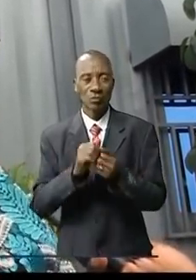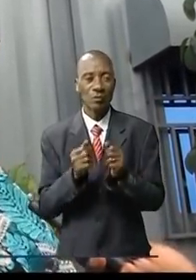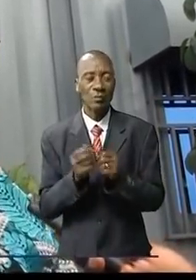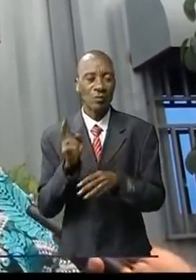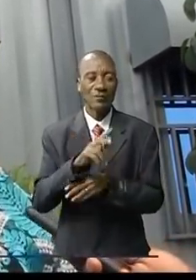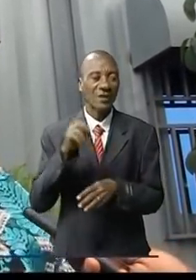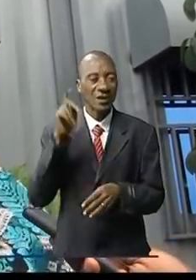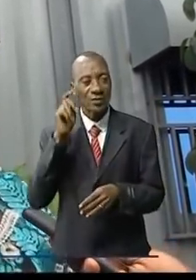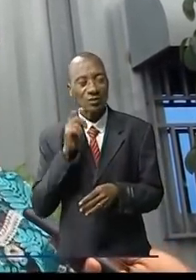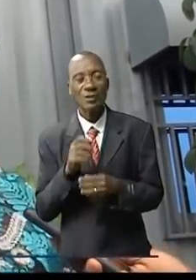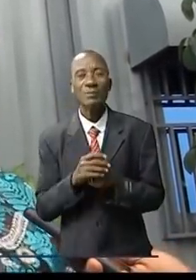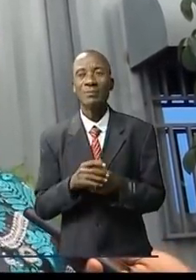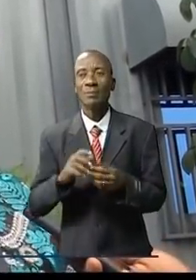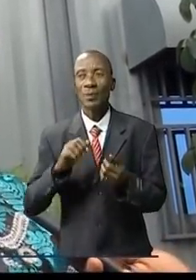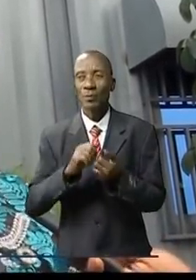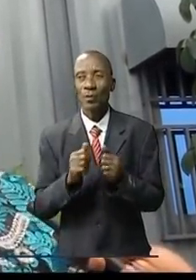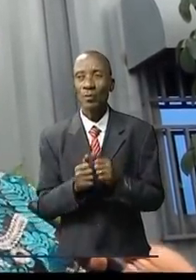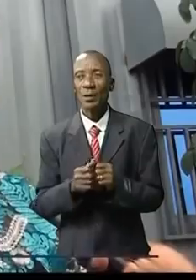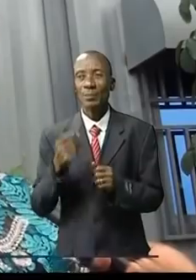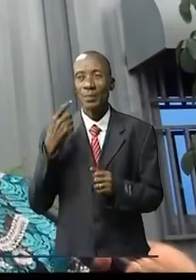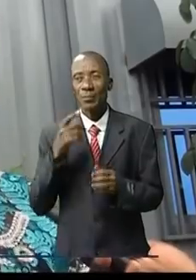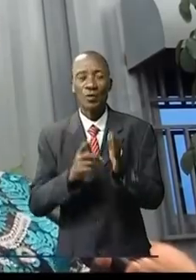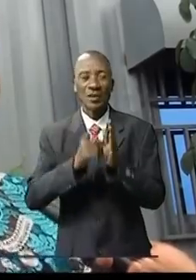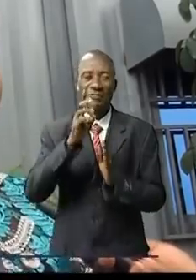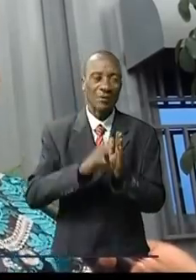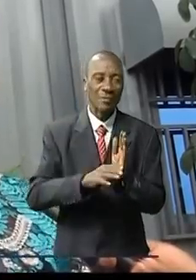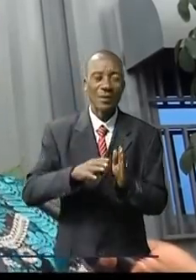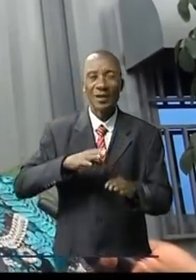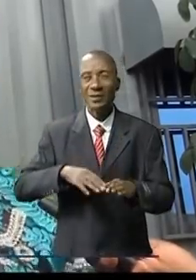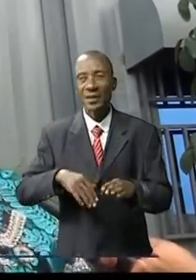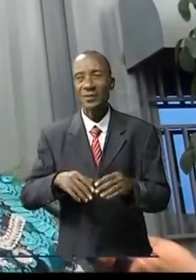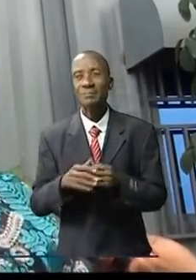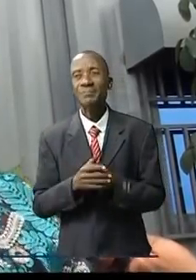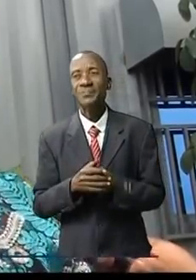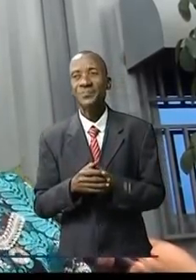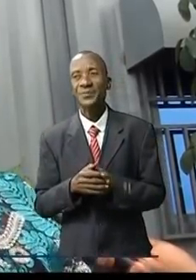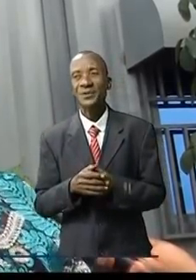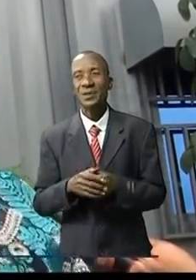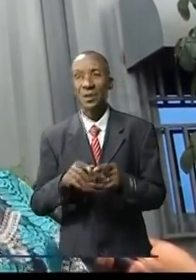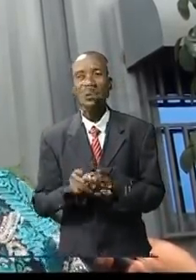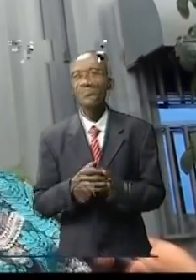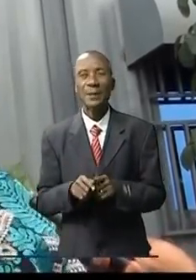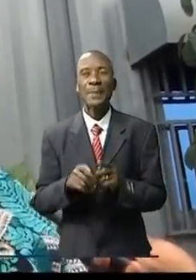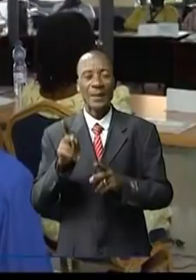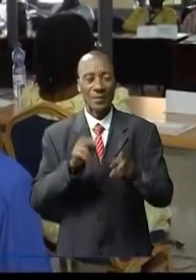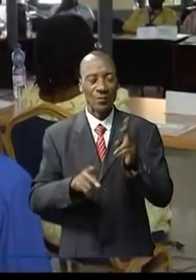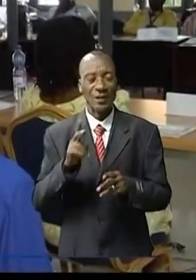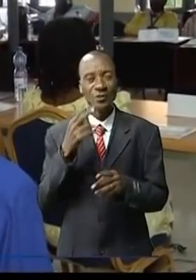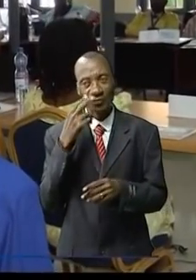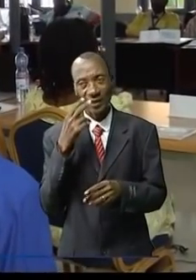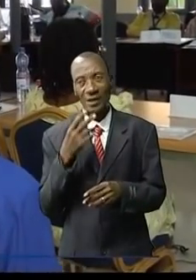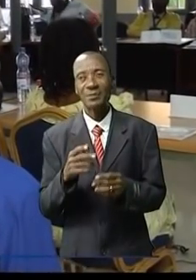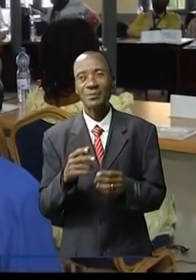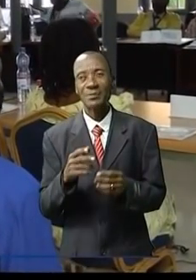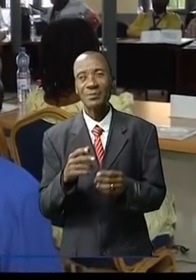populations clés, les utilisateurs des drogues injectables, ainsi que les autres populations vulnérables. La